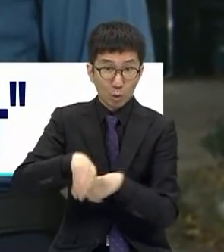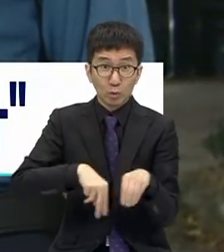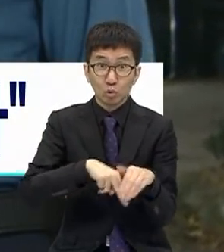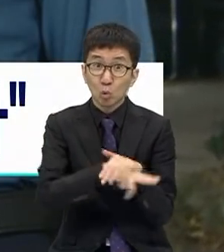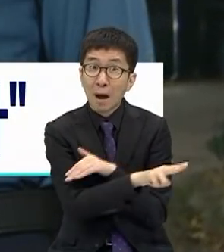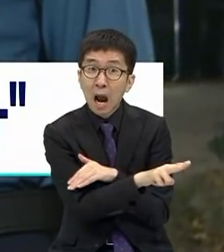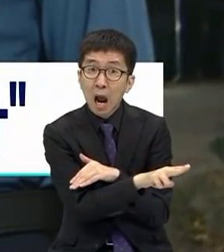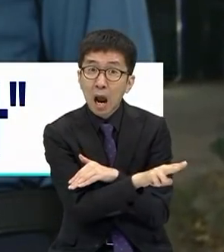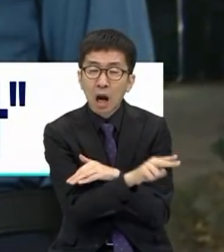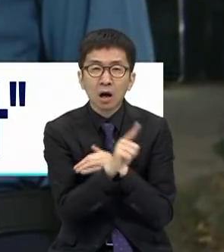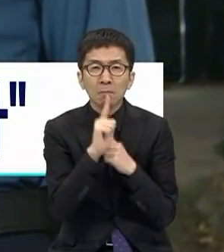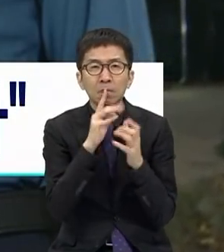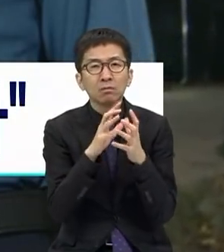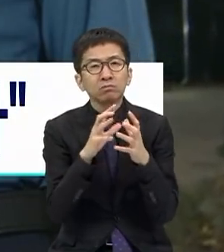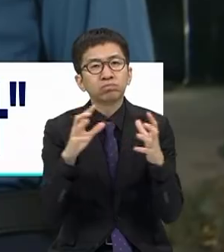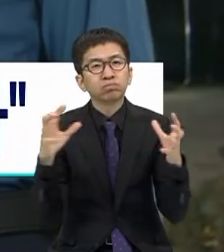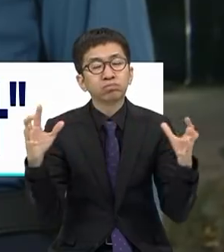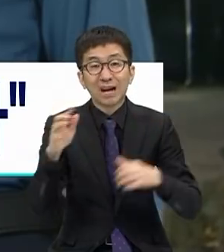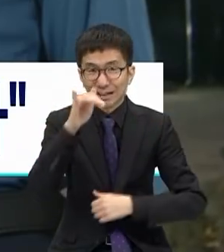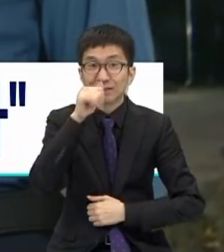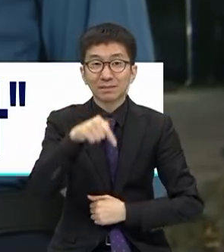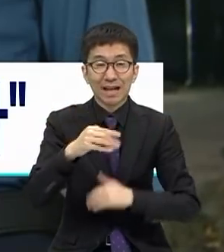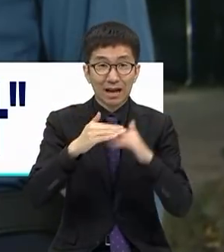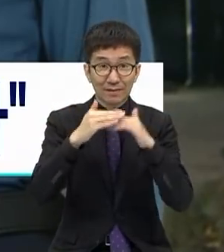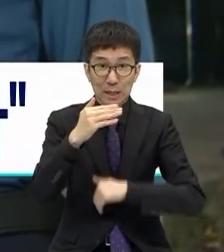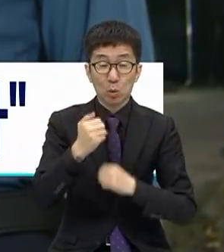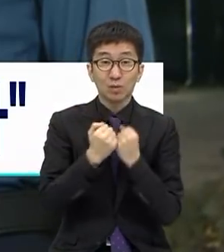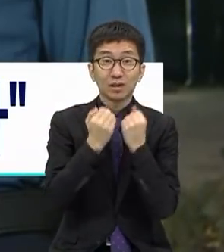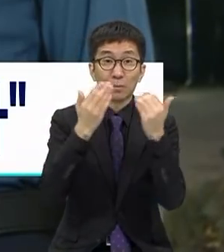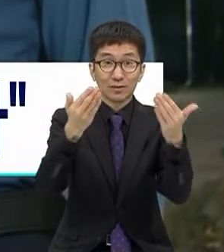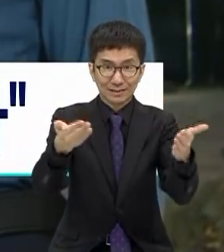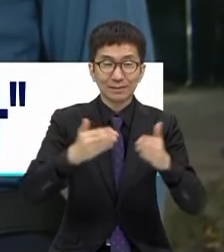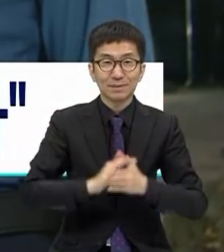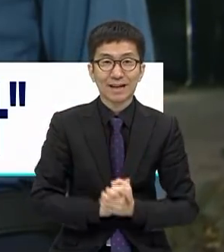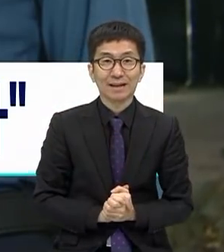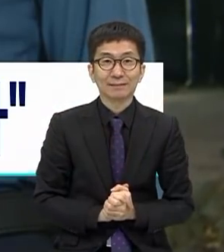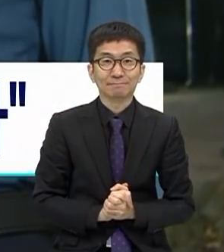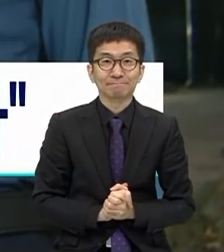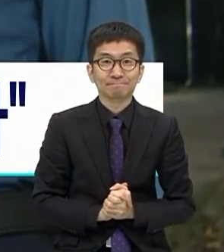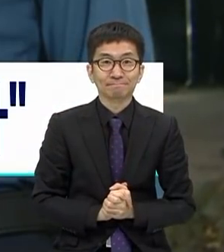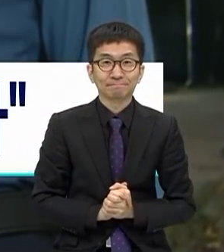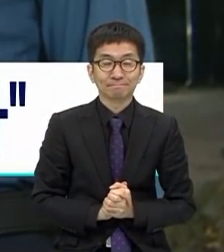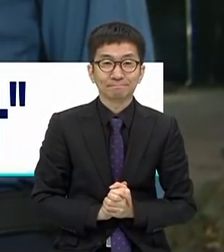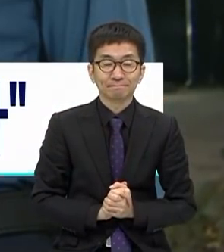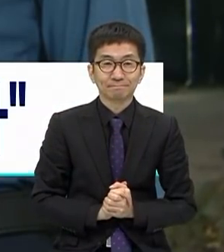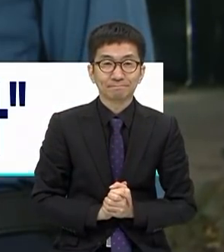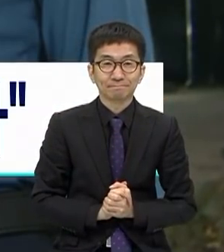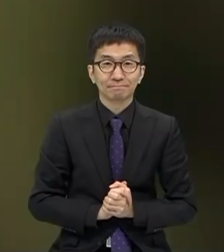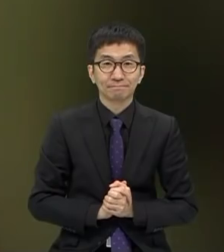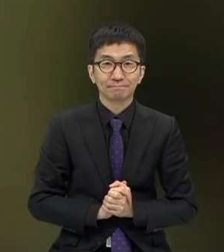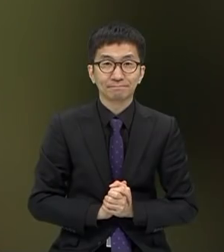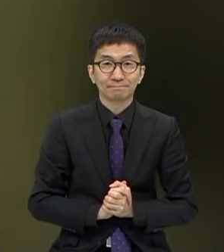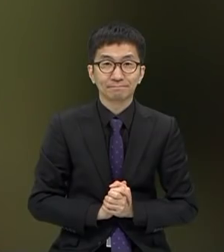않고 오히려 자리를 피했다는 주장이 제기됐습니다. 최선길 기자의 보도입니다.